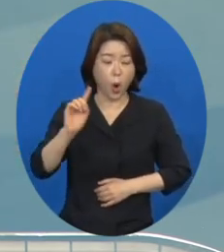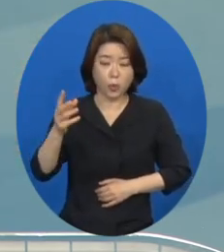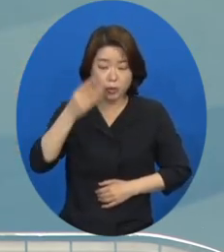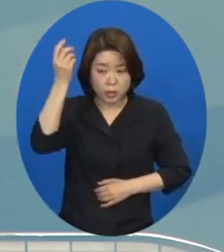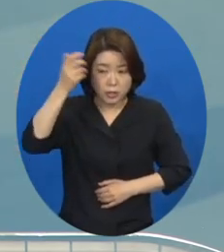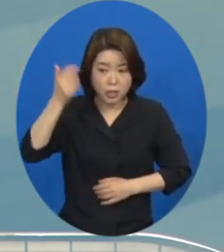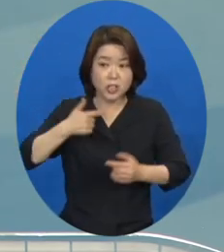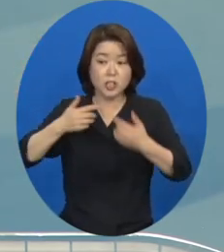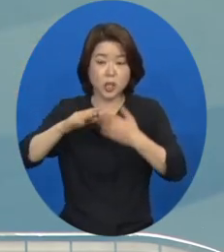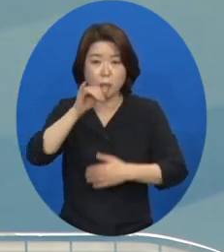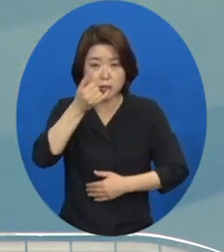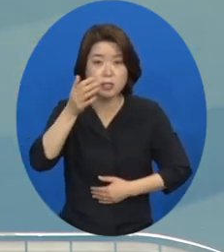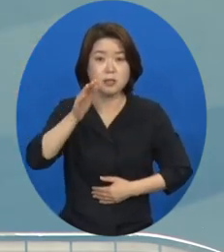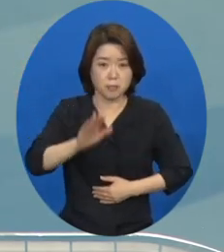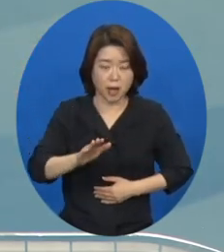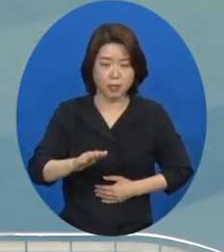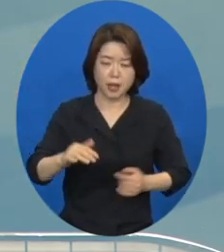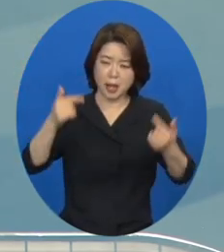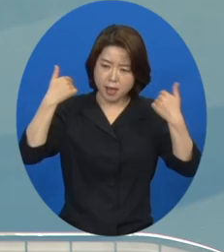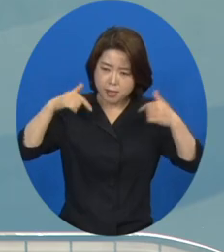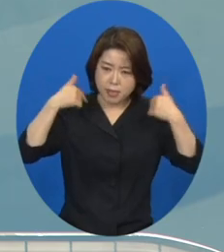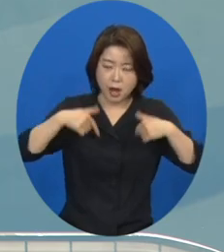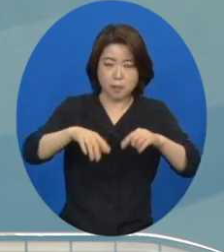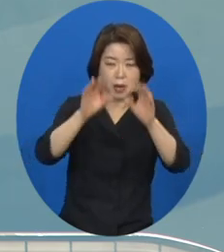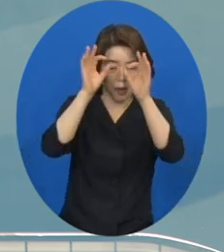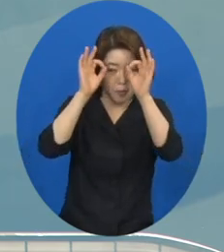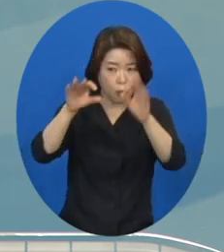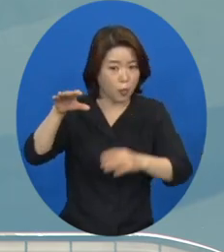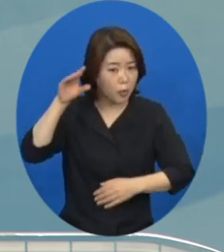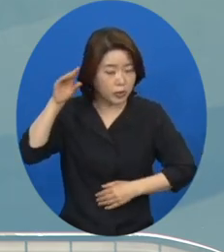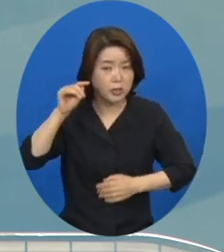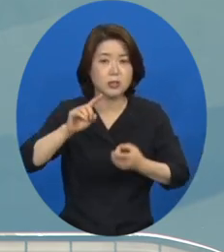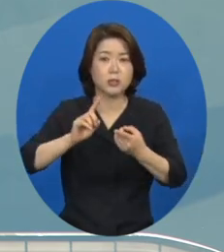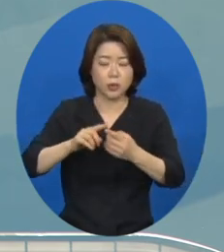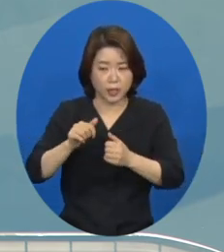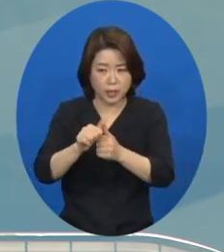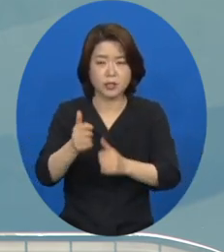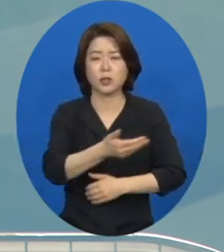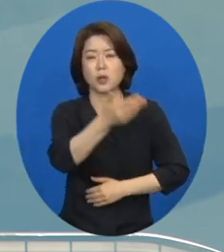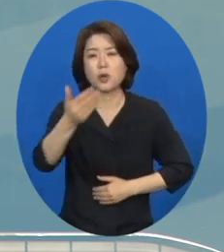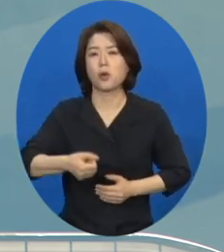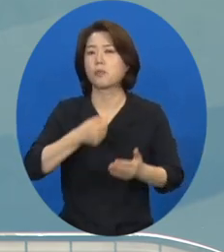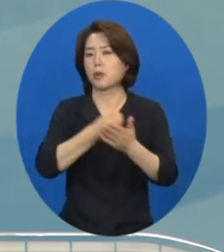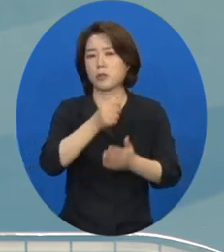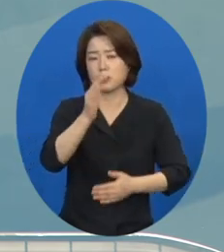하셨어도 날마다 보고 듣는 것에 의해서 여러분이 결정되는 거예요.